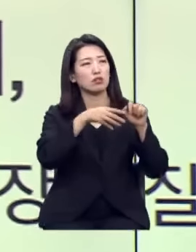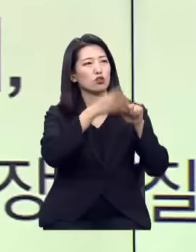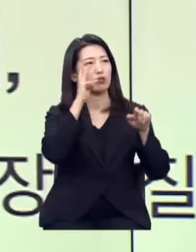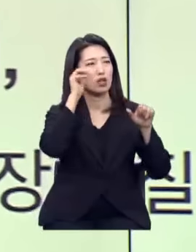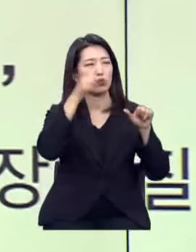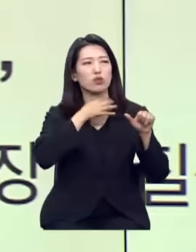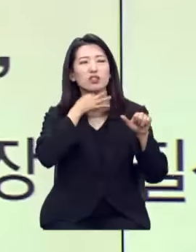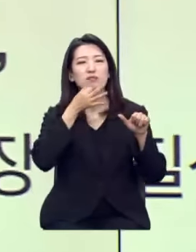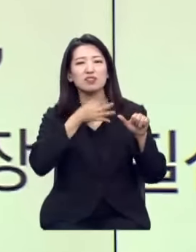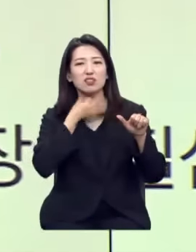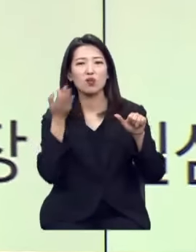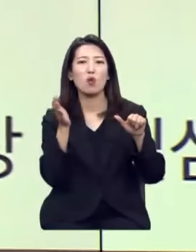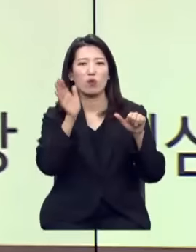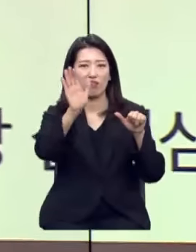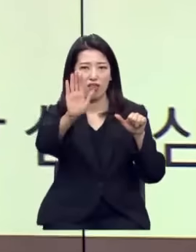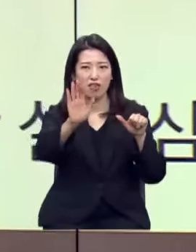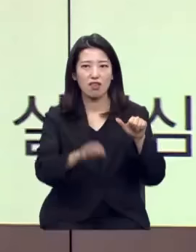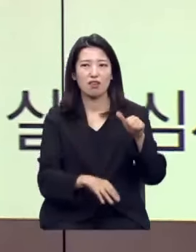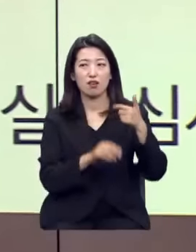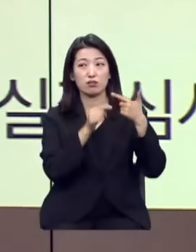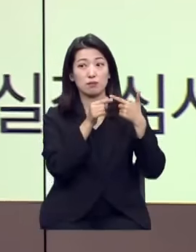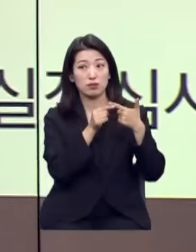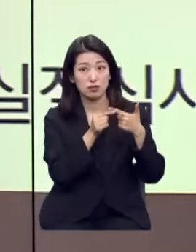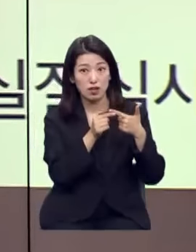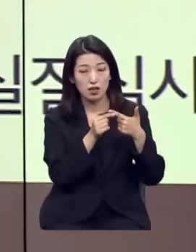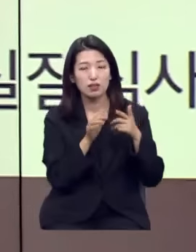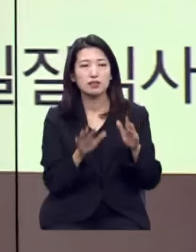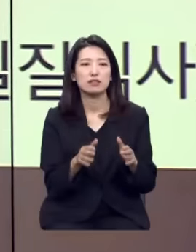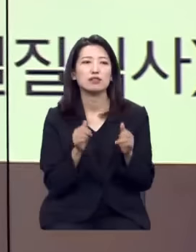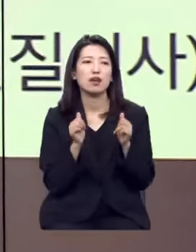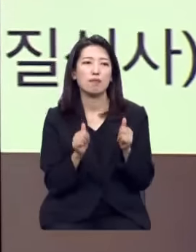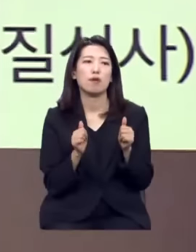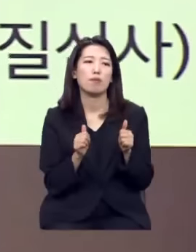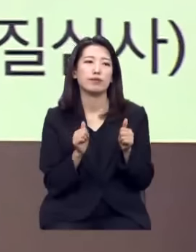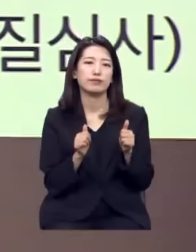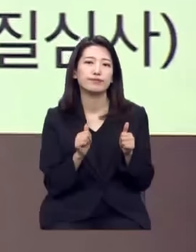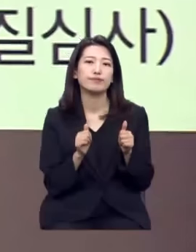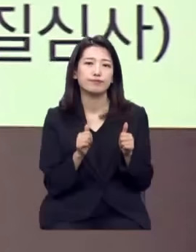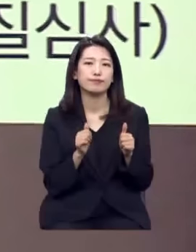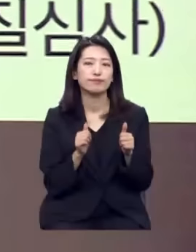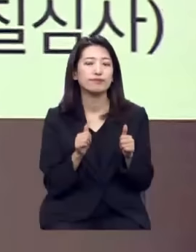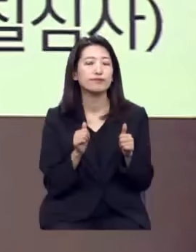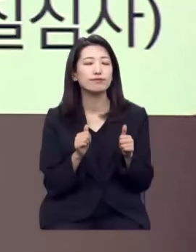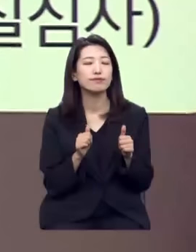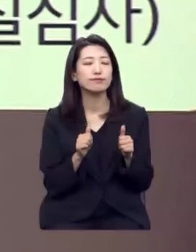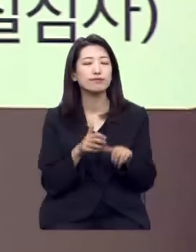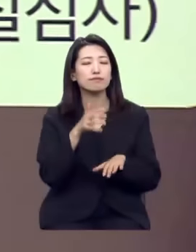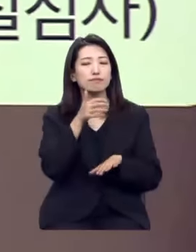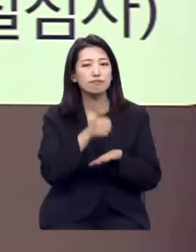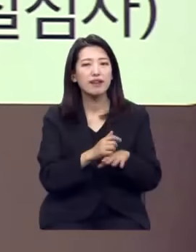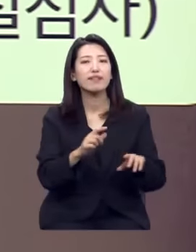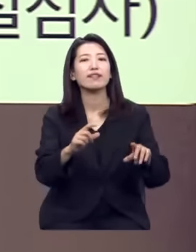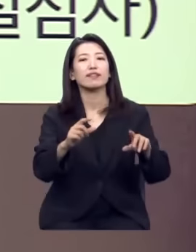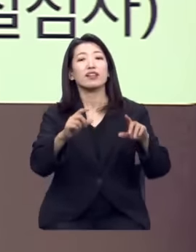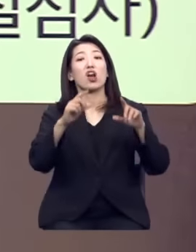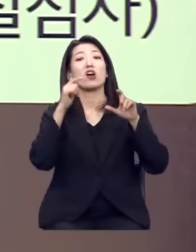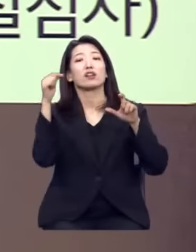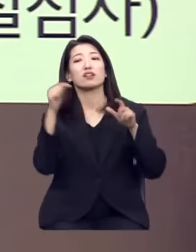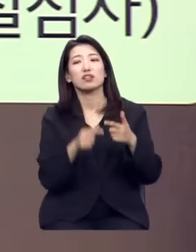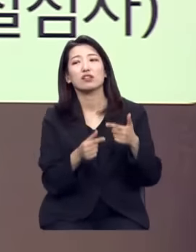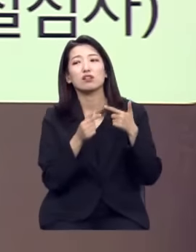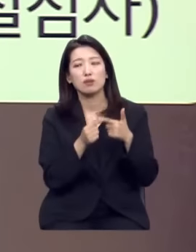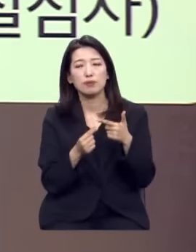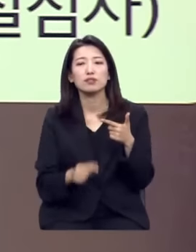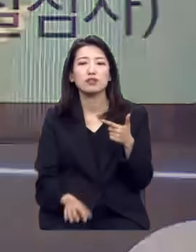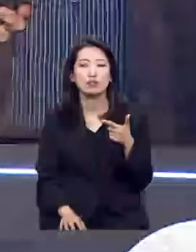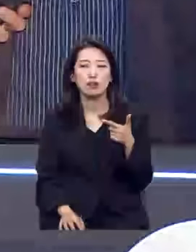육성 공개 그리고 여섯 번째 파도가 나의 영장실질심사이 법원의 판결이다라고 얘기를 했다라는 거예요